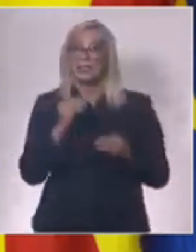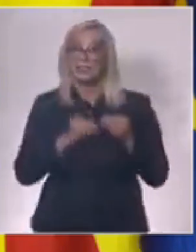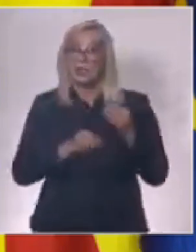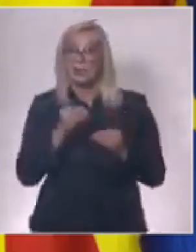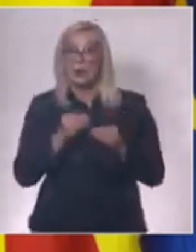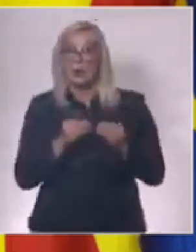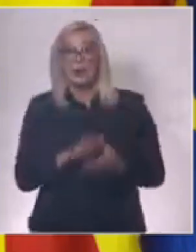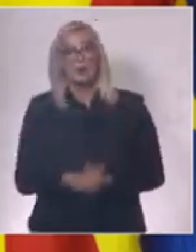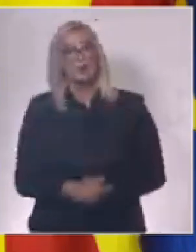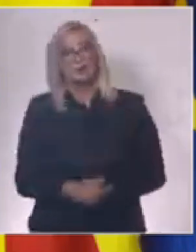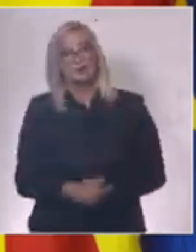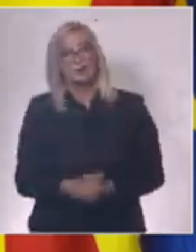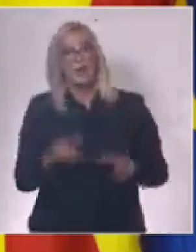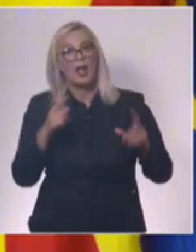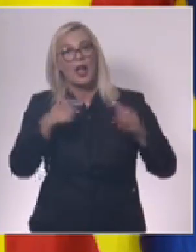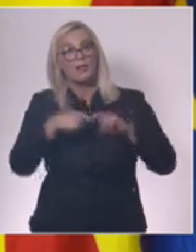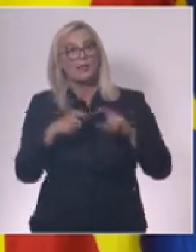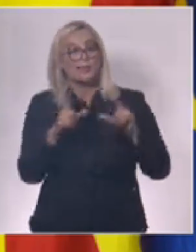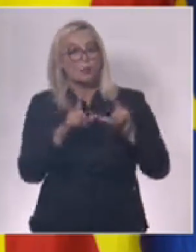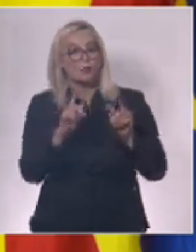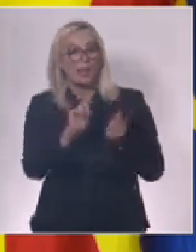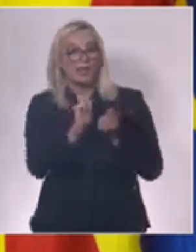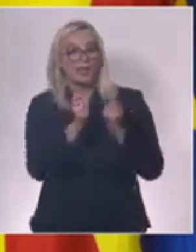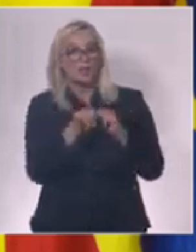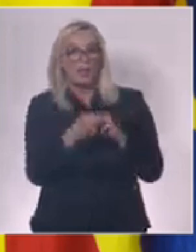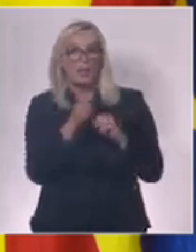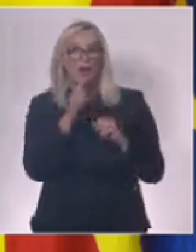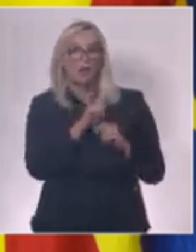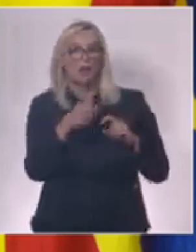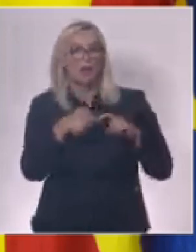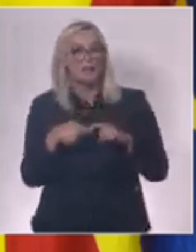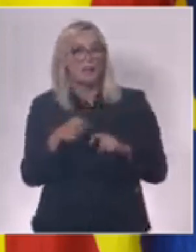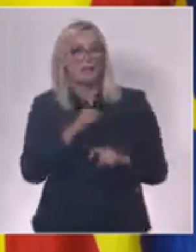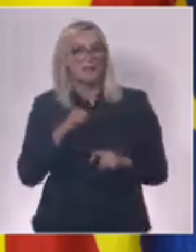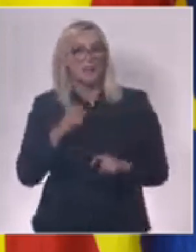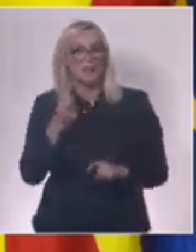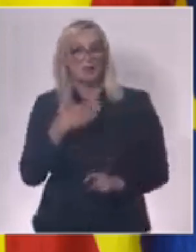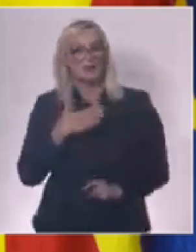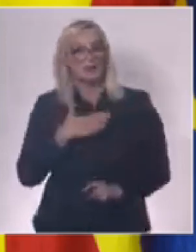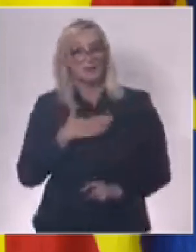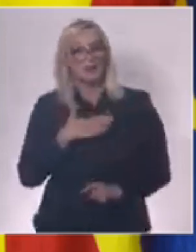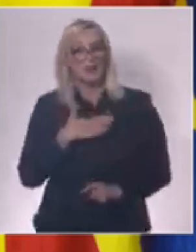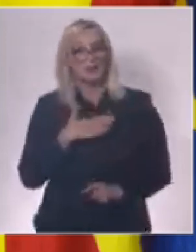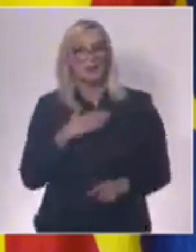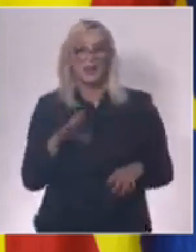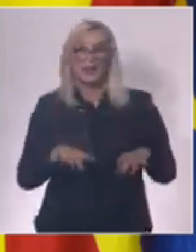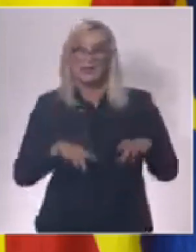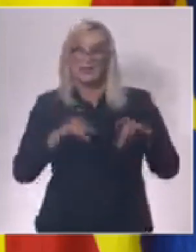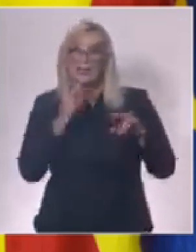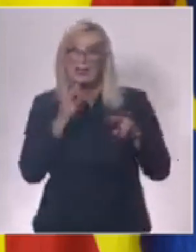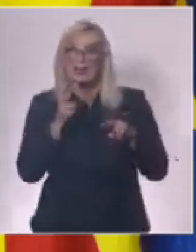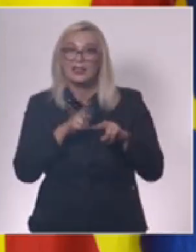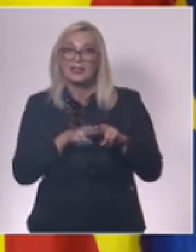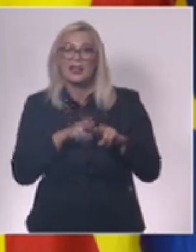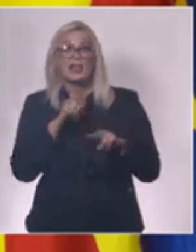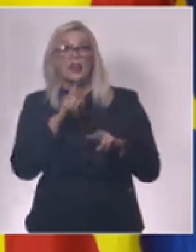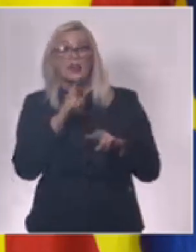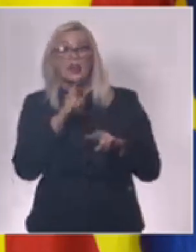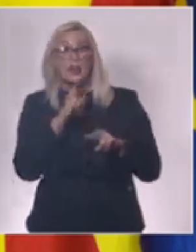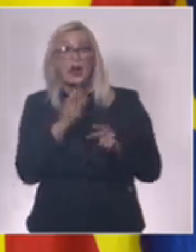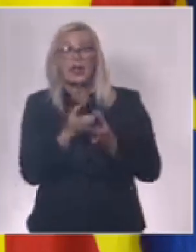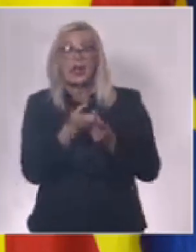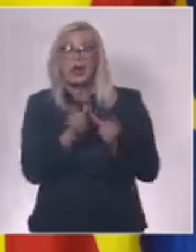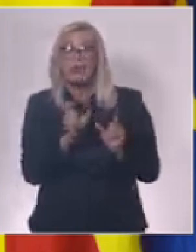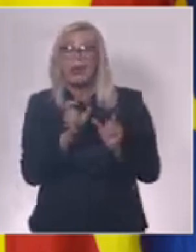проблемот на уставните измени, кои што секако дека не зависи само од нас, ќе се најде решение кое што дефинитивно ќе го